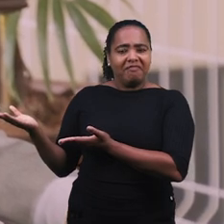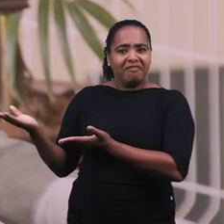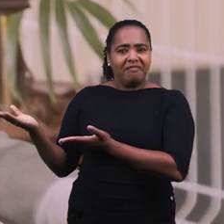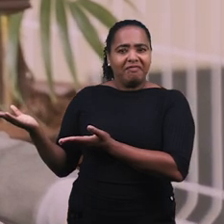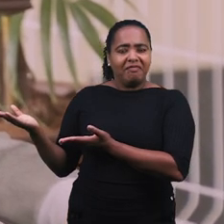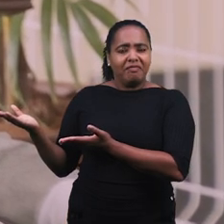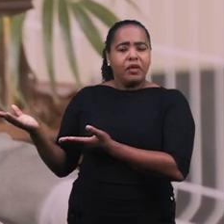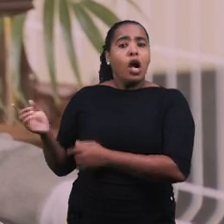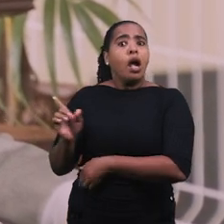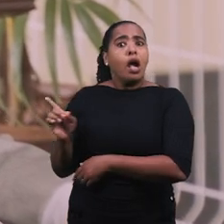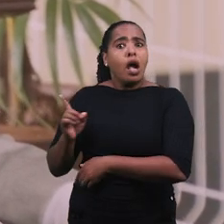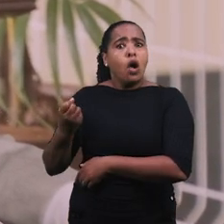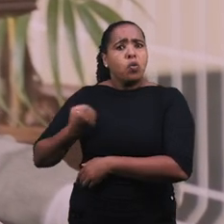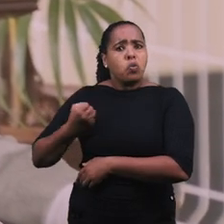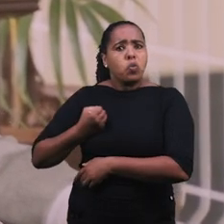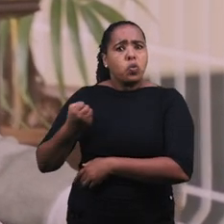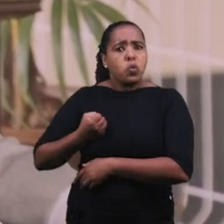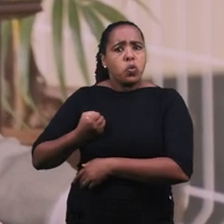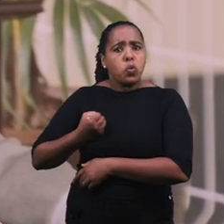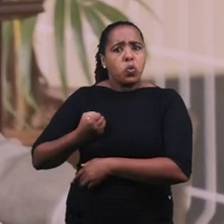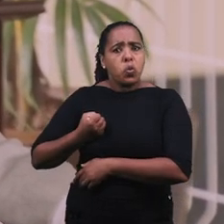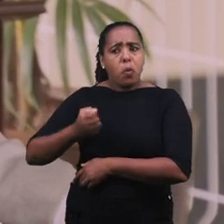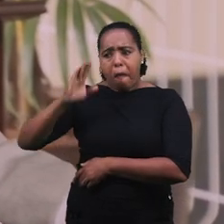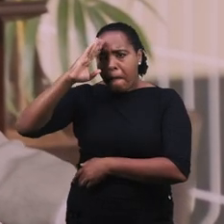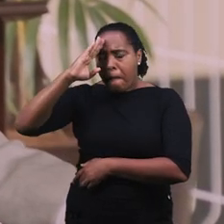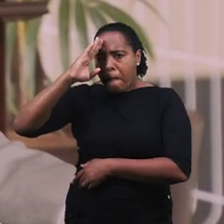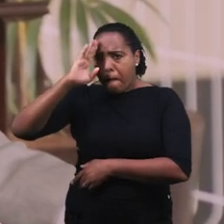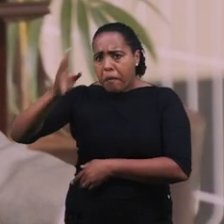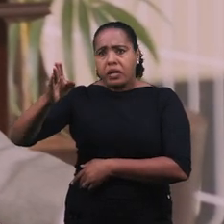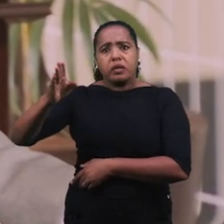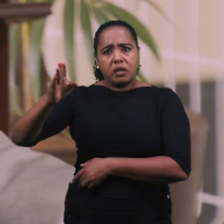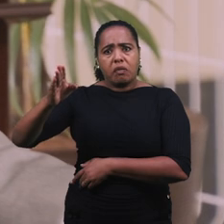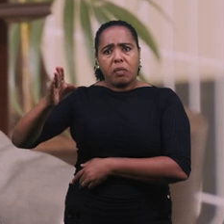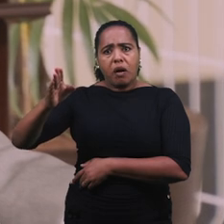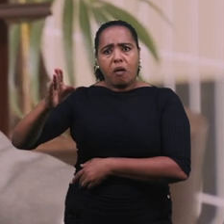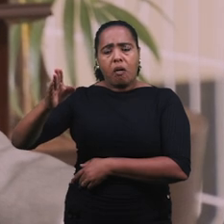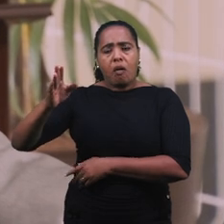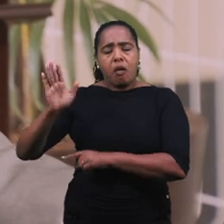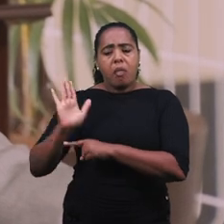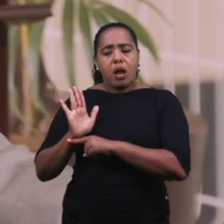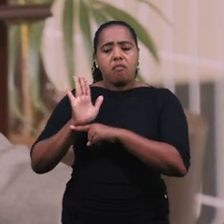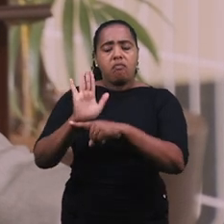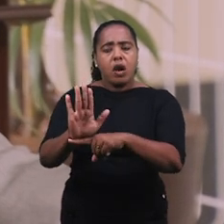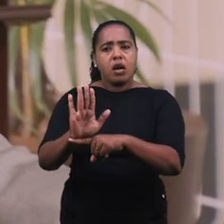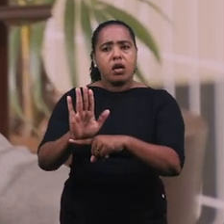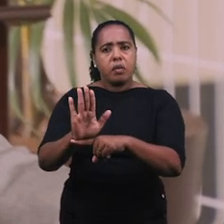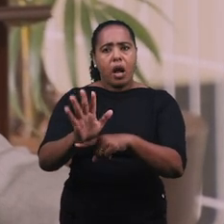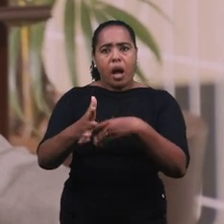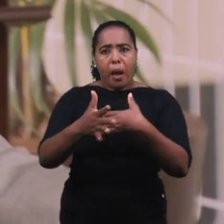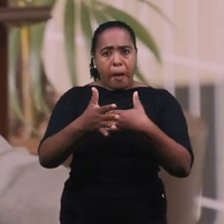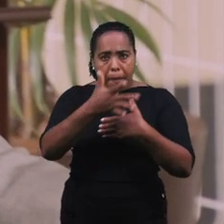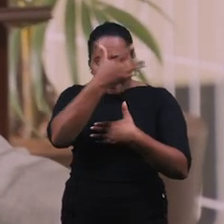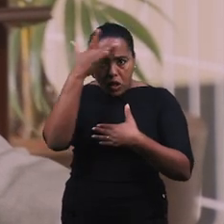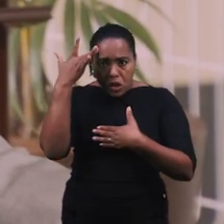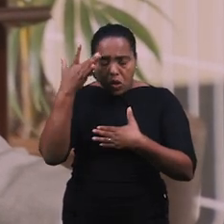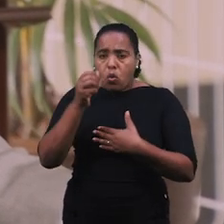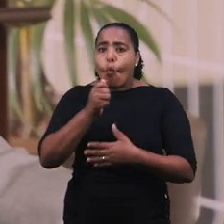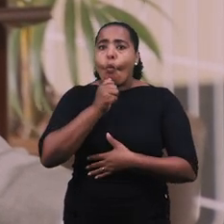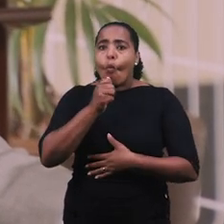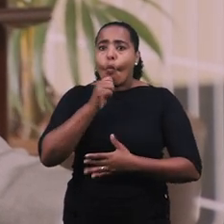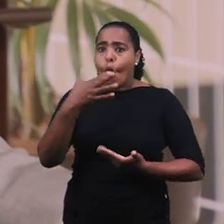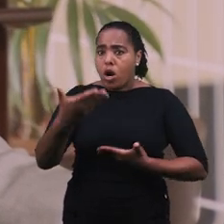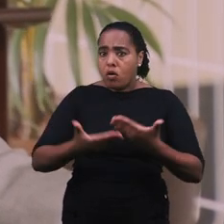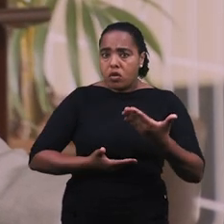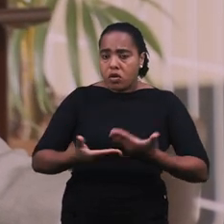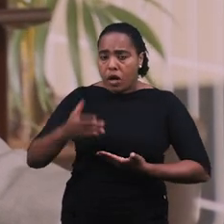76. Celui-là est un numéro de téléphone exclusif pour répondre à tous ceux qui ne sont pas encore membres de l'Église chrétienne